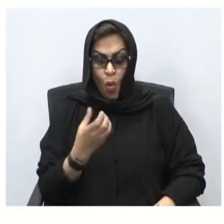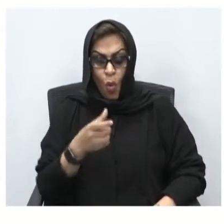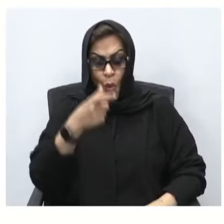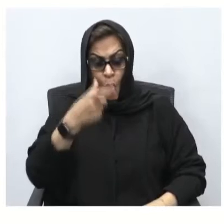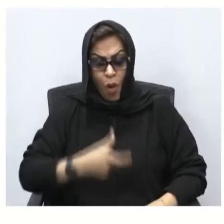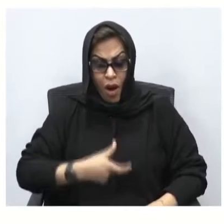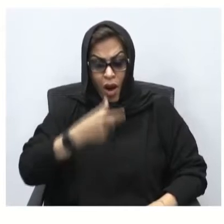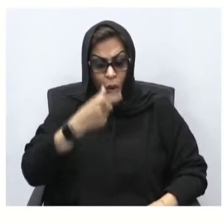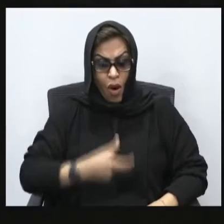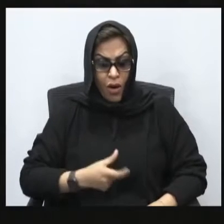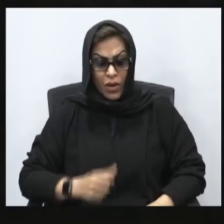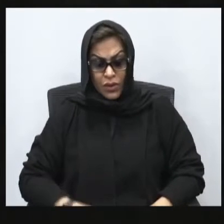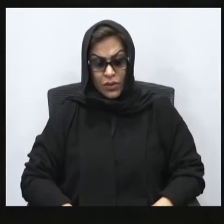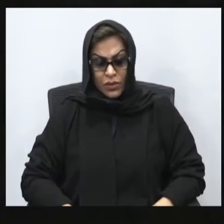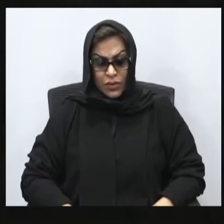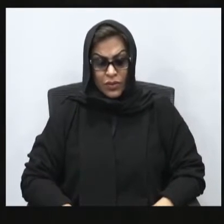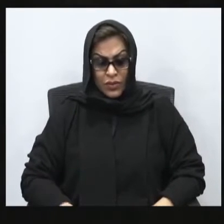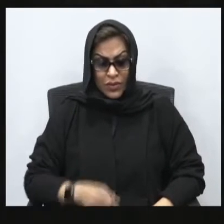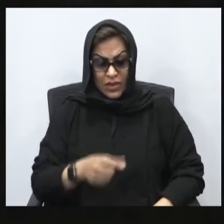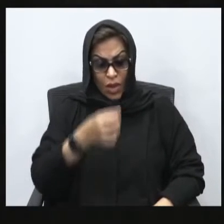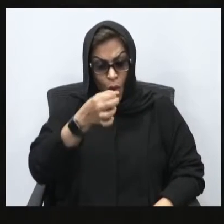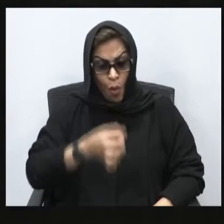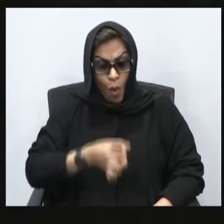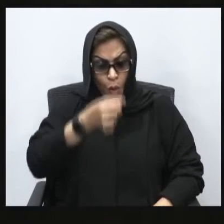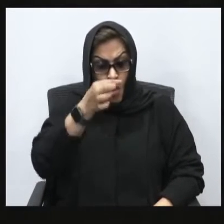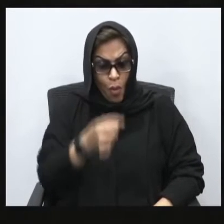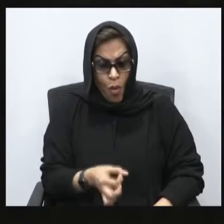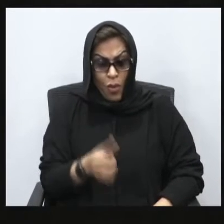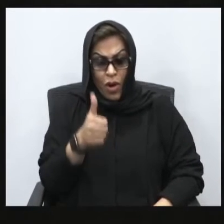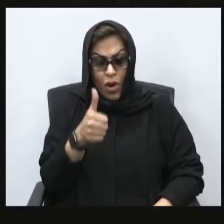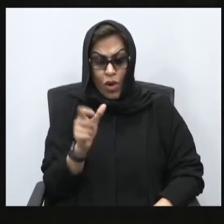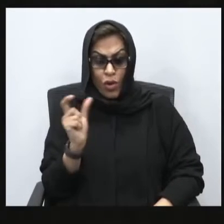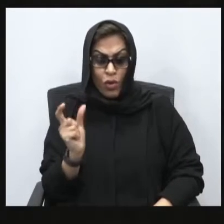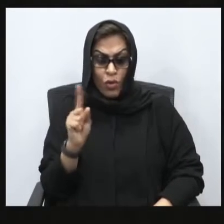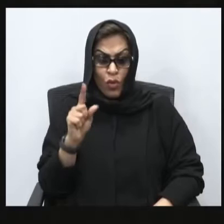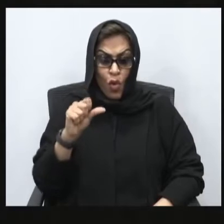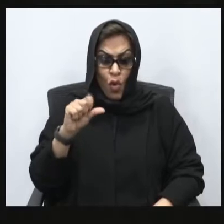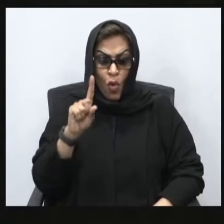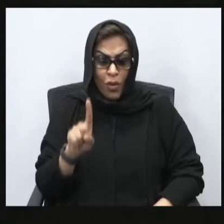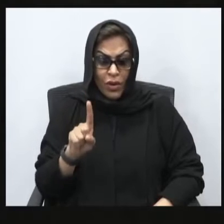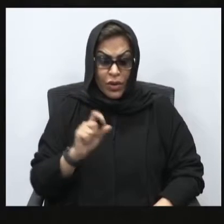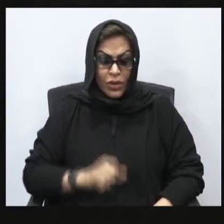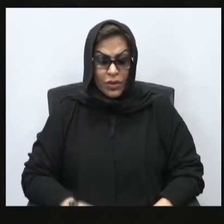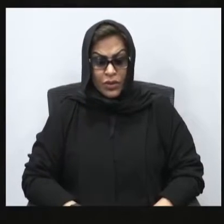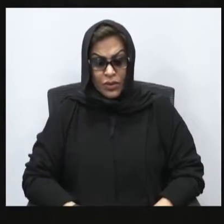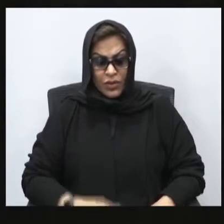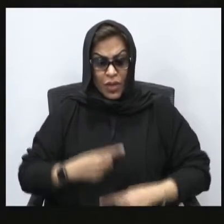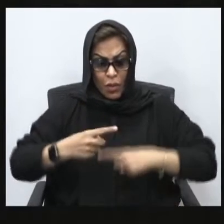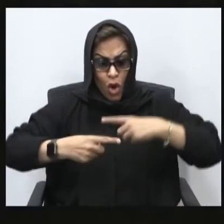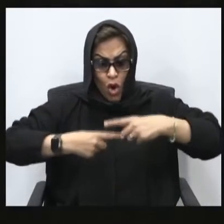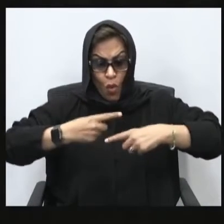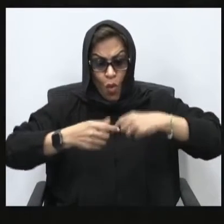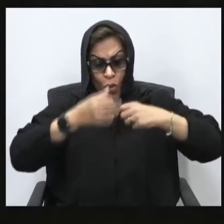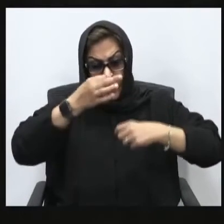ورق المناديل اللف او حتى ورق الانبوب ورق القصدير اي نوع